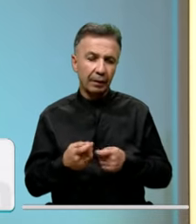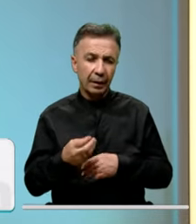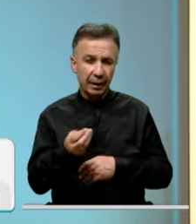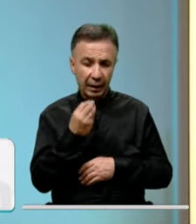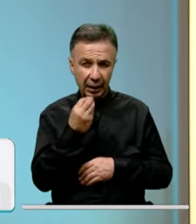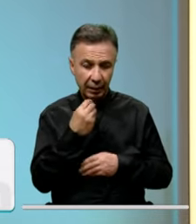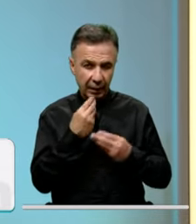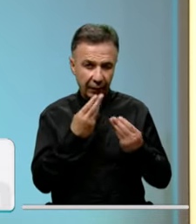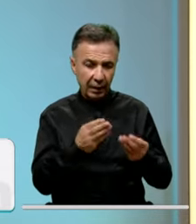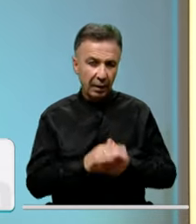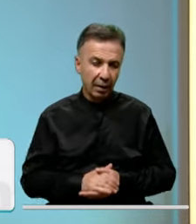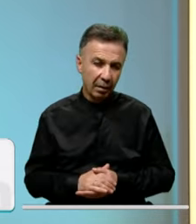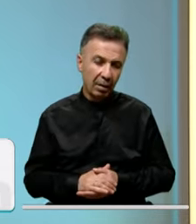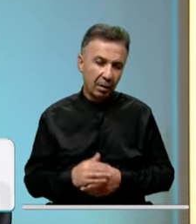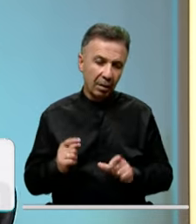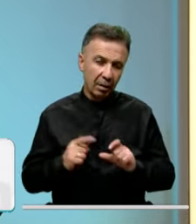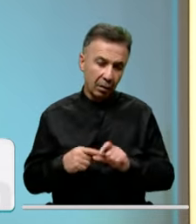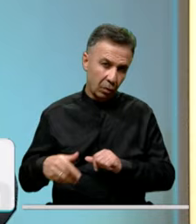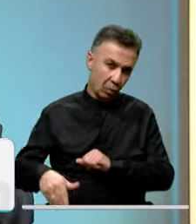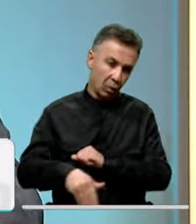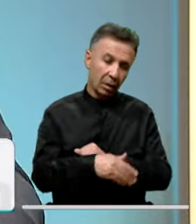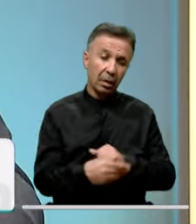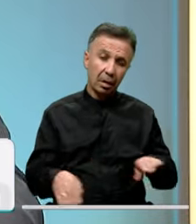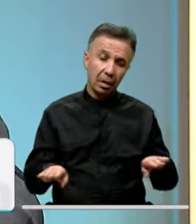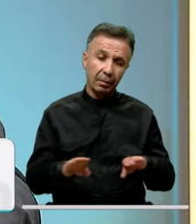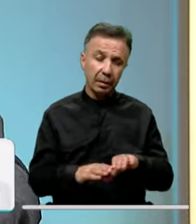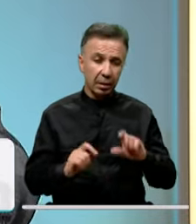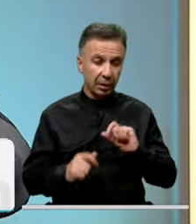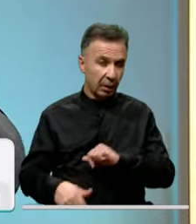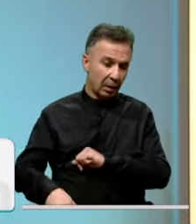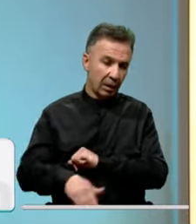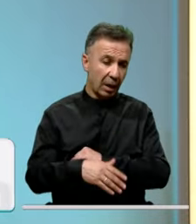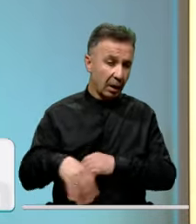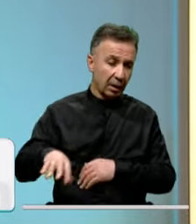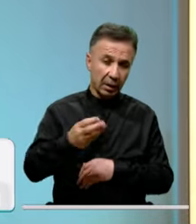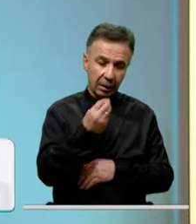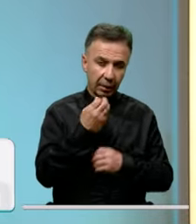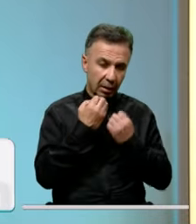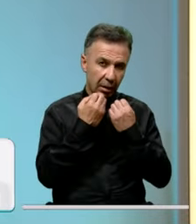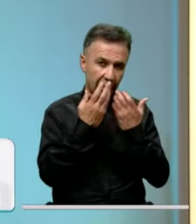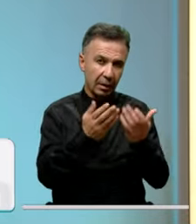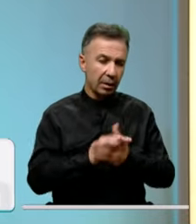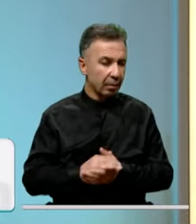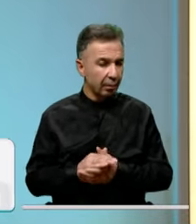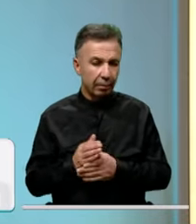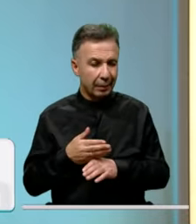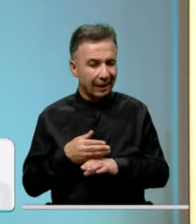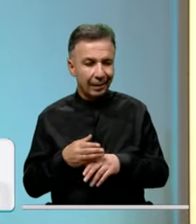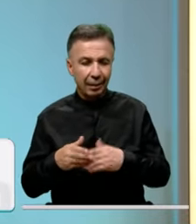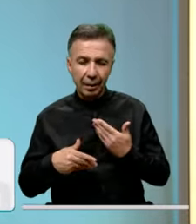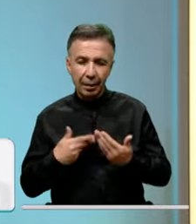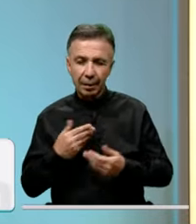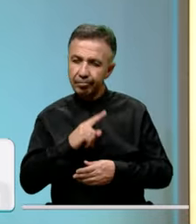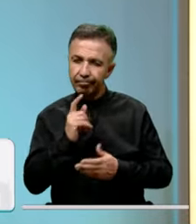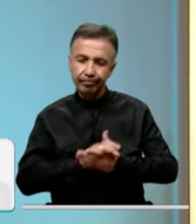falan verirler. Sokaklar kapatılır, caddelerde herkese yemek ikram ederler. Niye anlattım bunu hocam? Şunun için